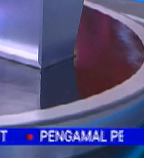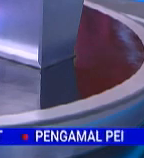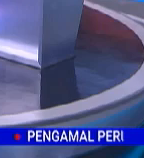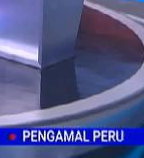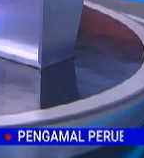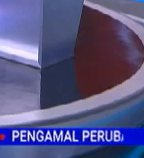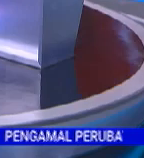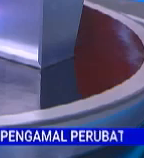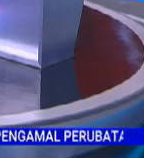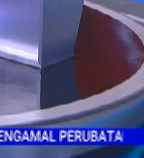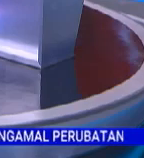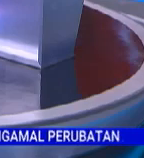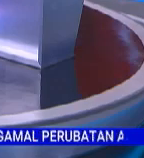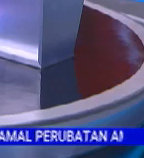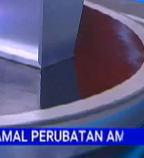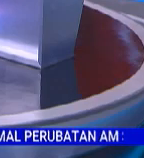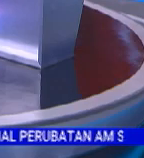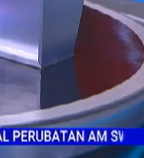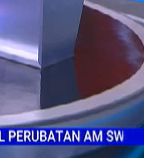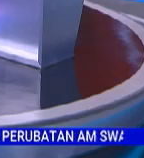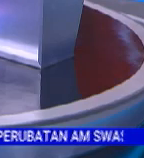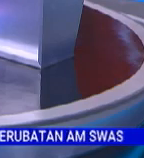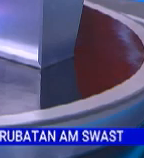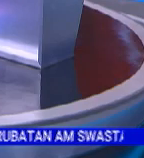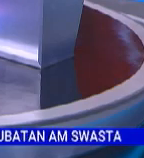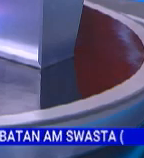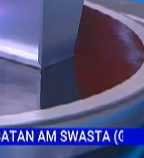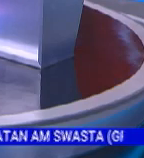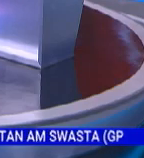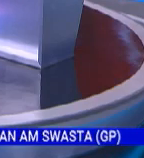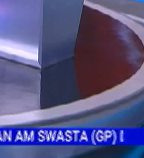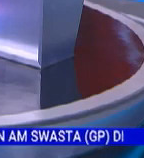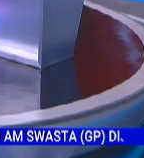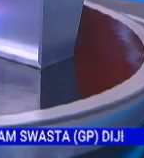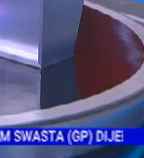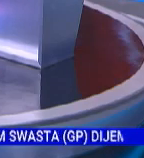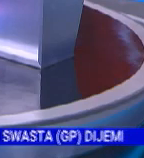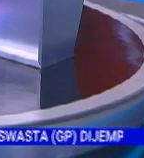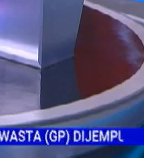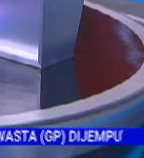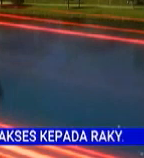Jumlah pendaftar penerimaan vaksin masih rendah.